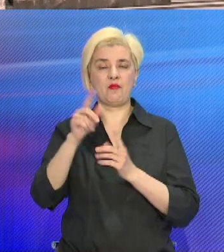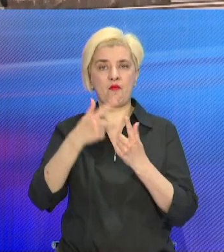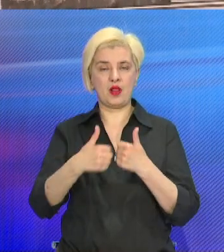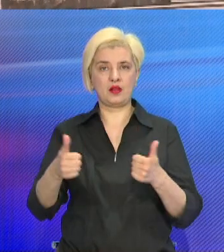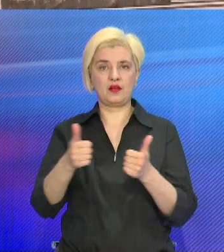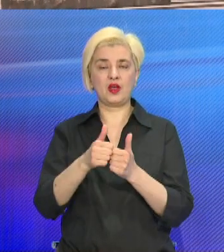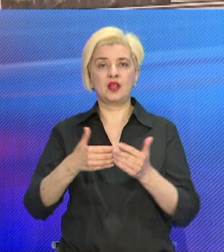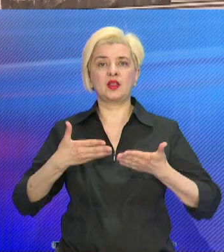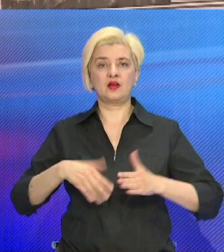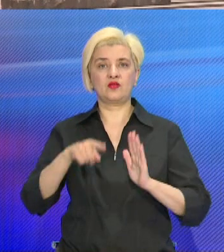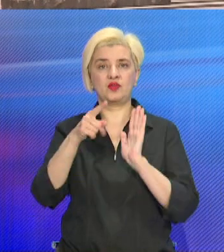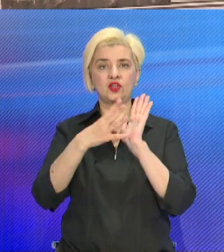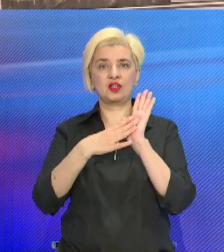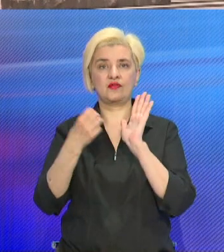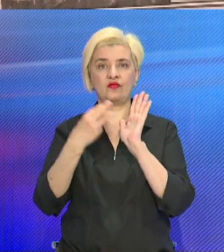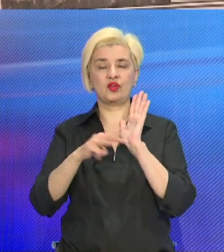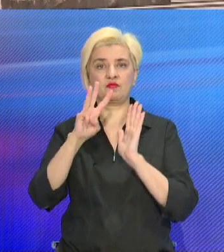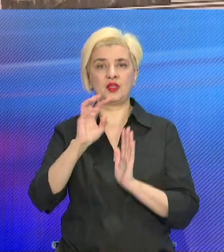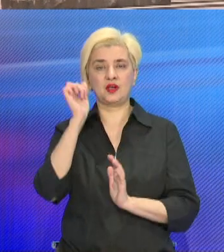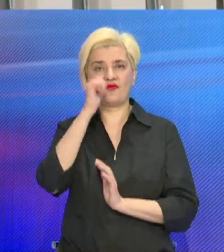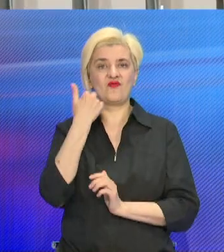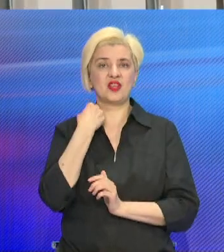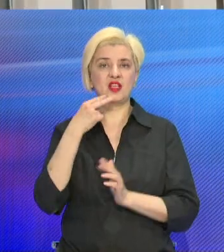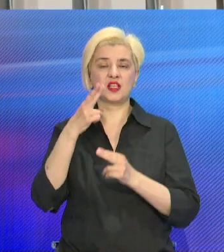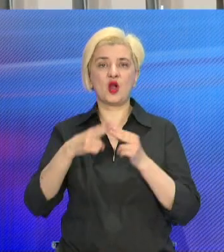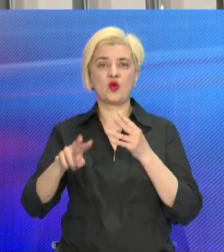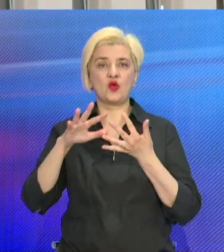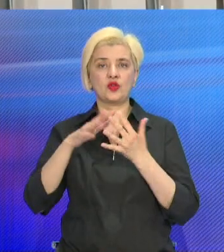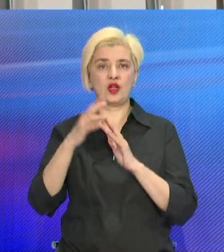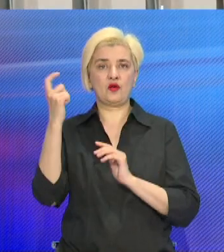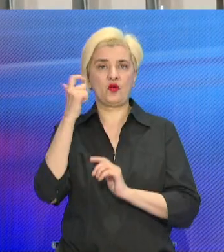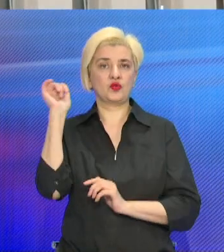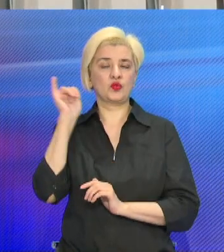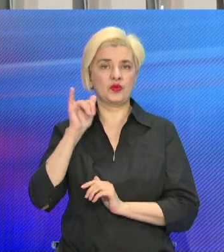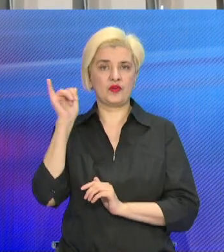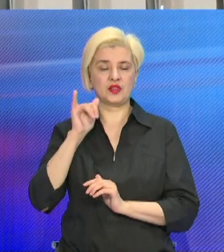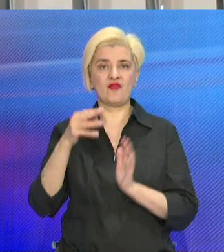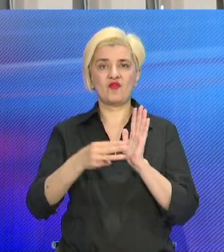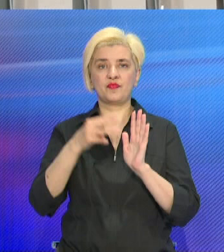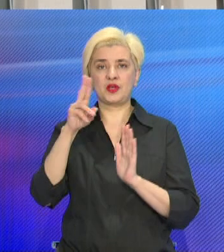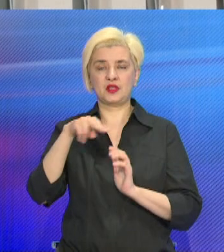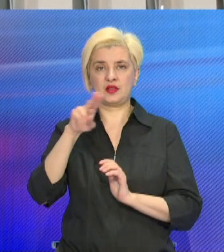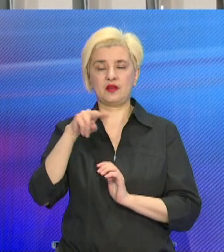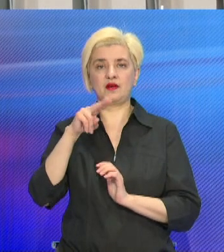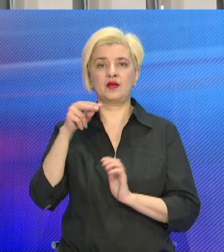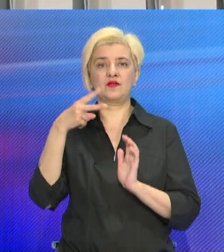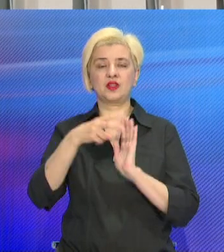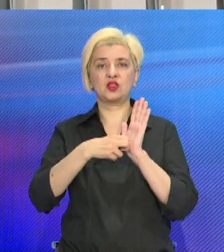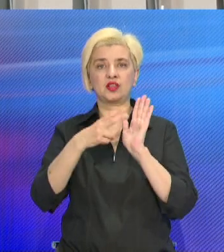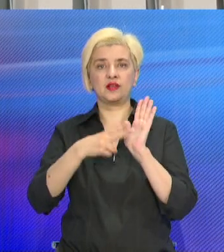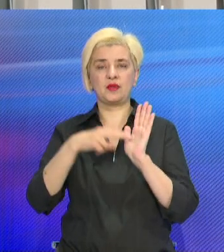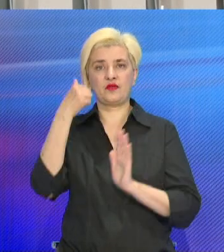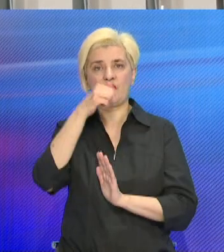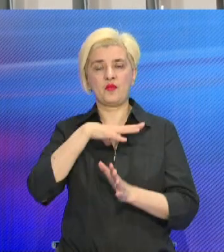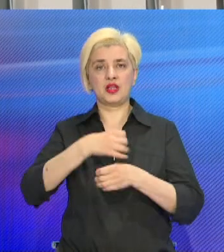1983 годзе ў Лідзе, скончыў Беларускі дзяржаўны аграрны тэхнічны універсітэт. 8 снежня 2017 года